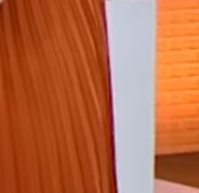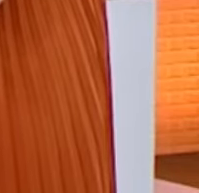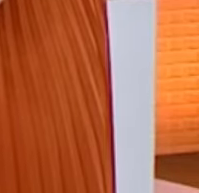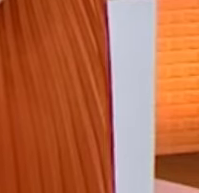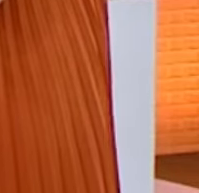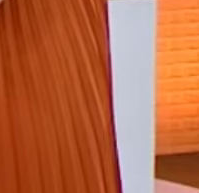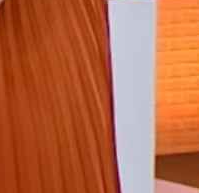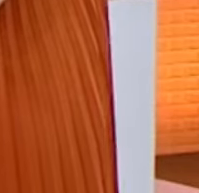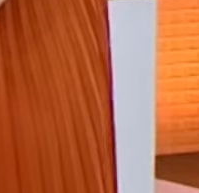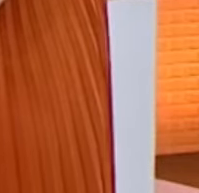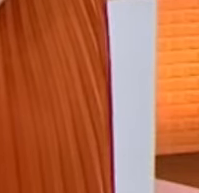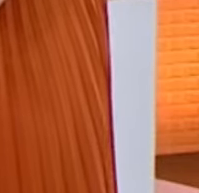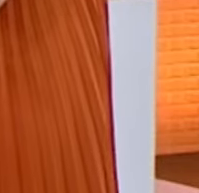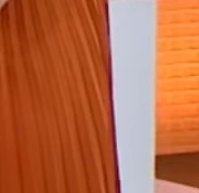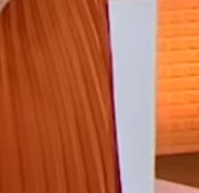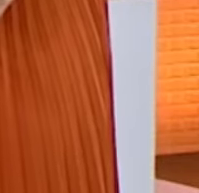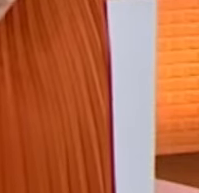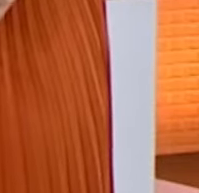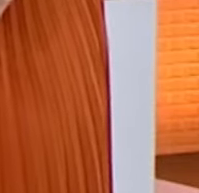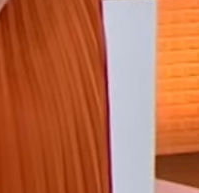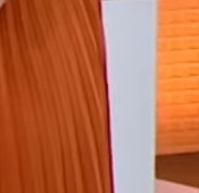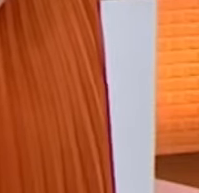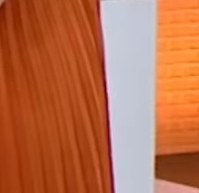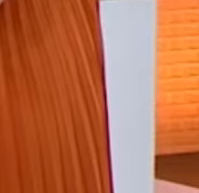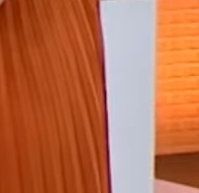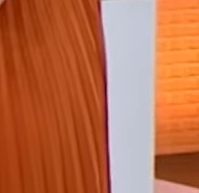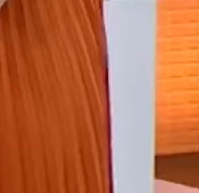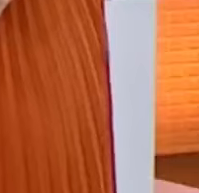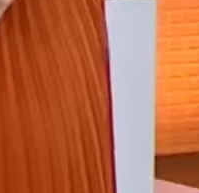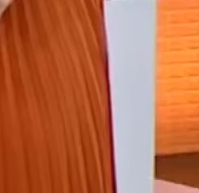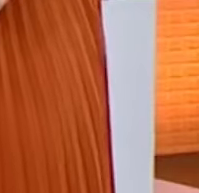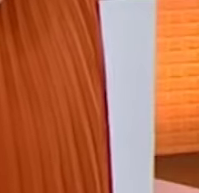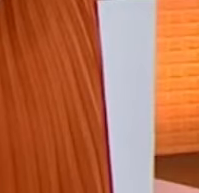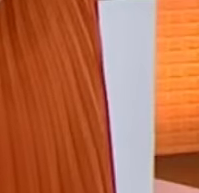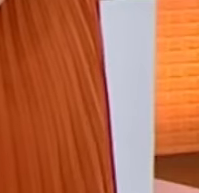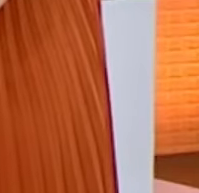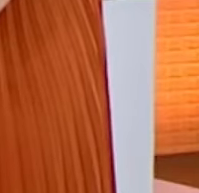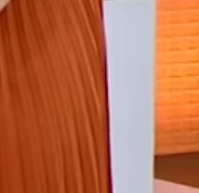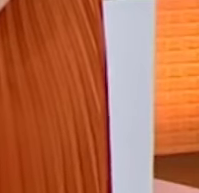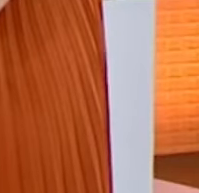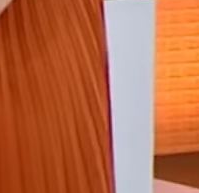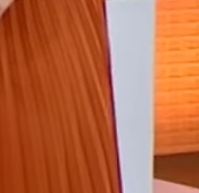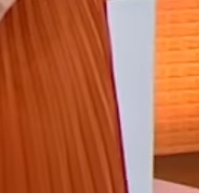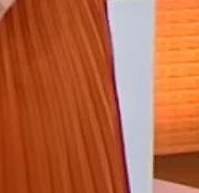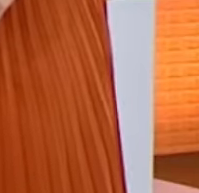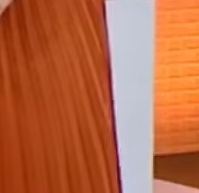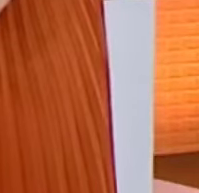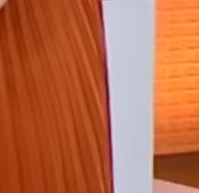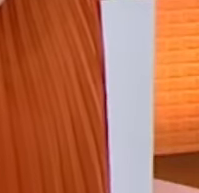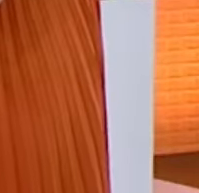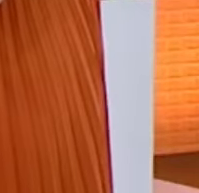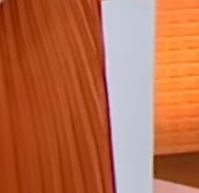una ka sa mga balita, mag-subscribe sa GMA Integrated News sa YouTube. Sa mga Kapuso abroad, subaybayan